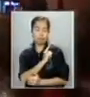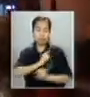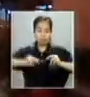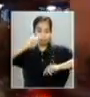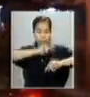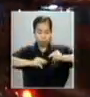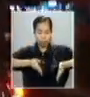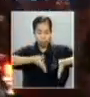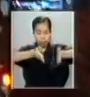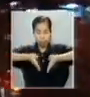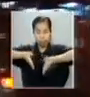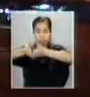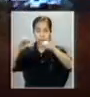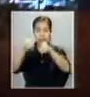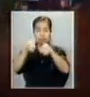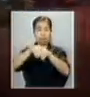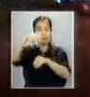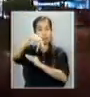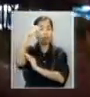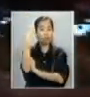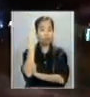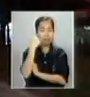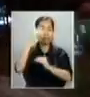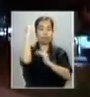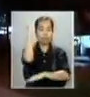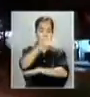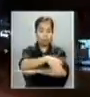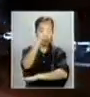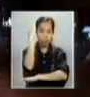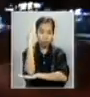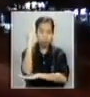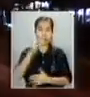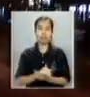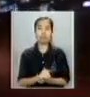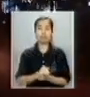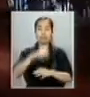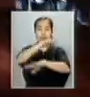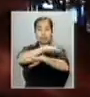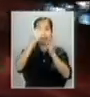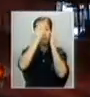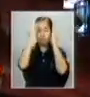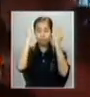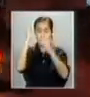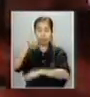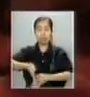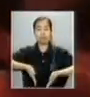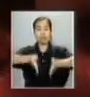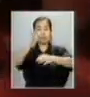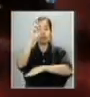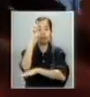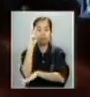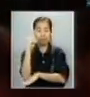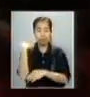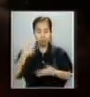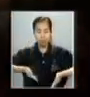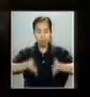งค์เช่นถนนพหลโยธินอนุสาวรีย์ชัยสมรภูมิถนนราชวิถีถนนพระรามที่4